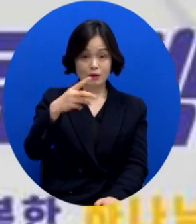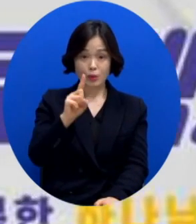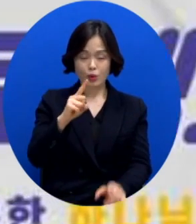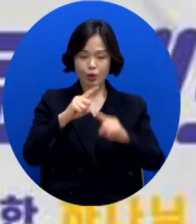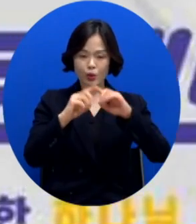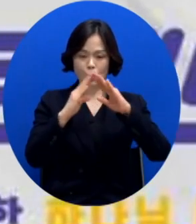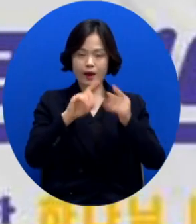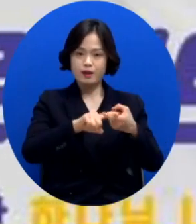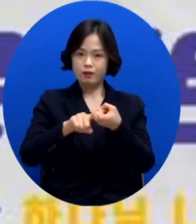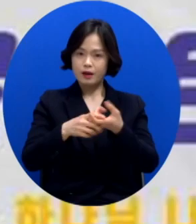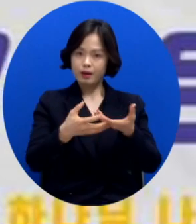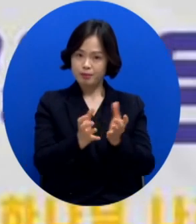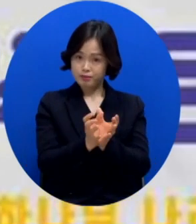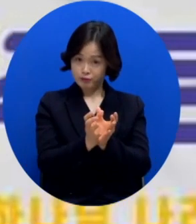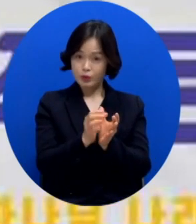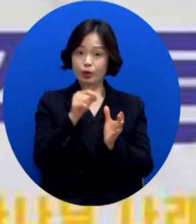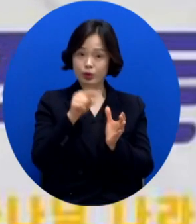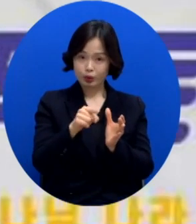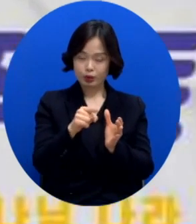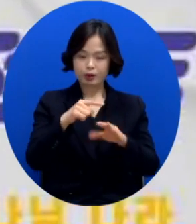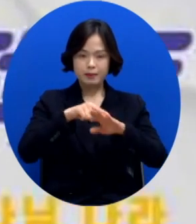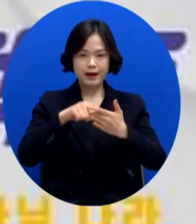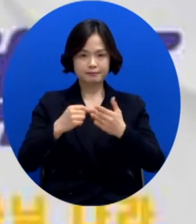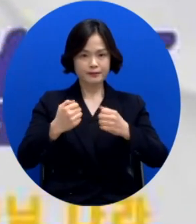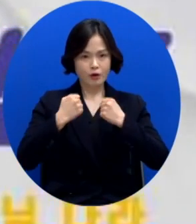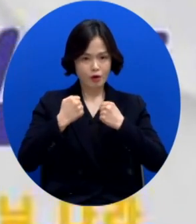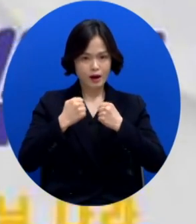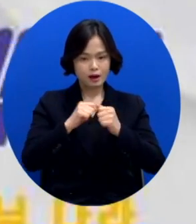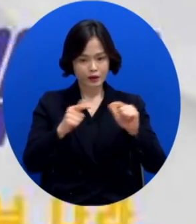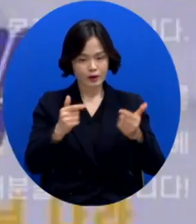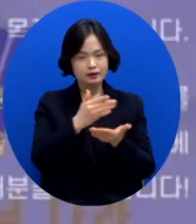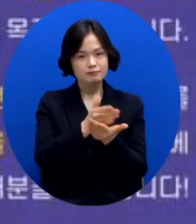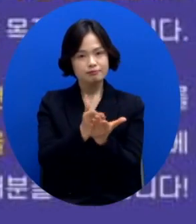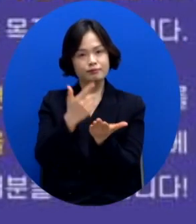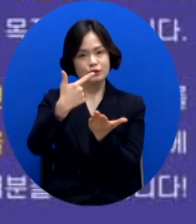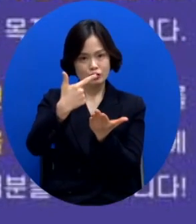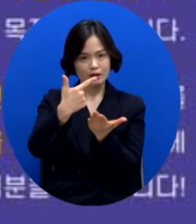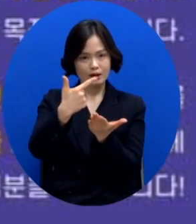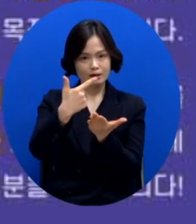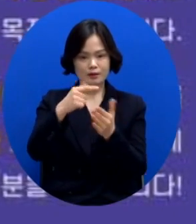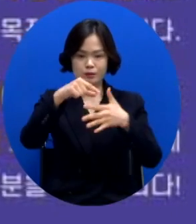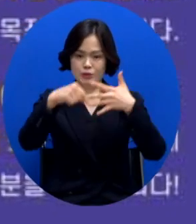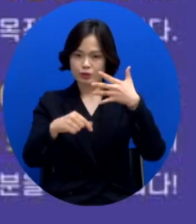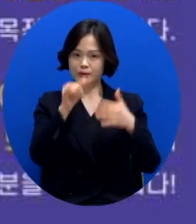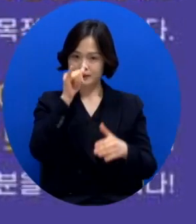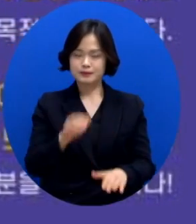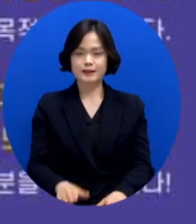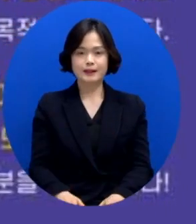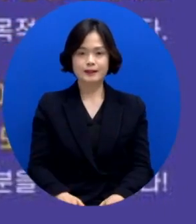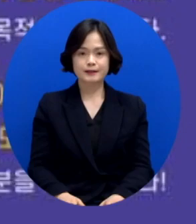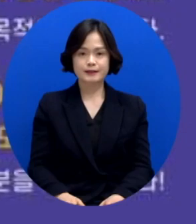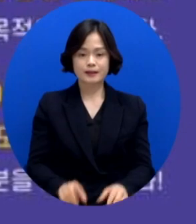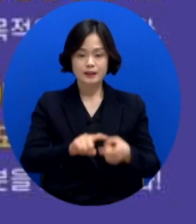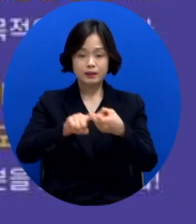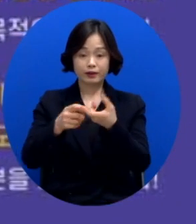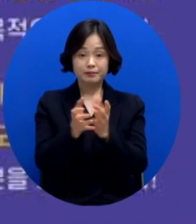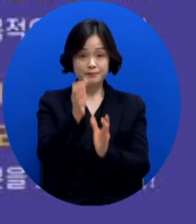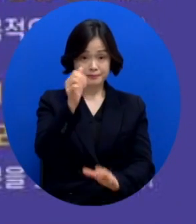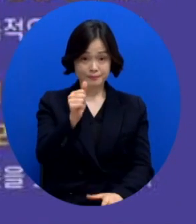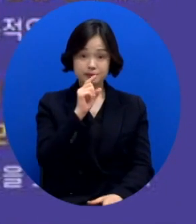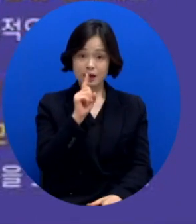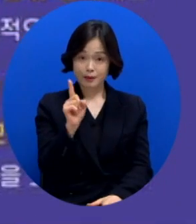등 6대 분야에 걸쳐 마련됩니다. 장청 박세론 총무대행은 교단 소속 청년을 대상으로